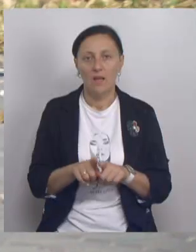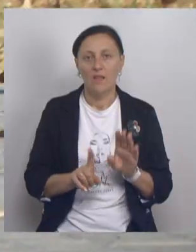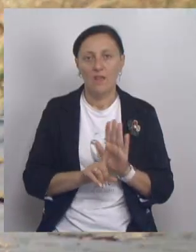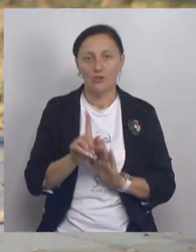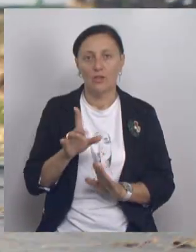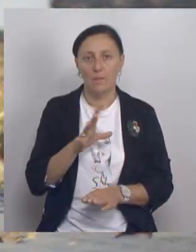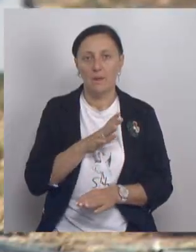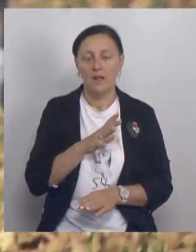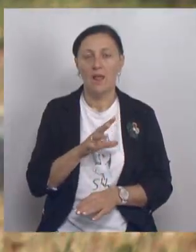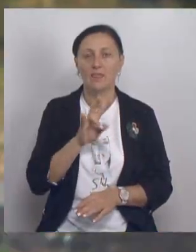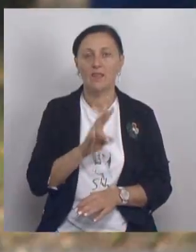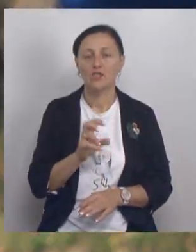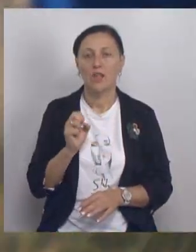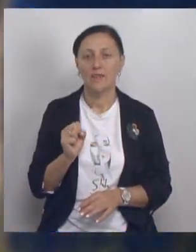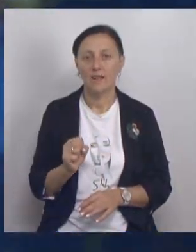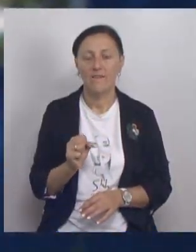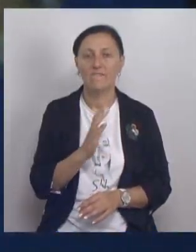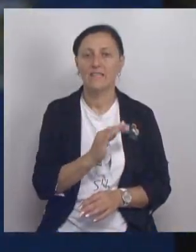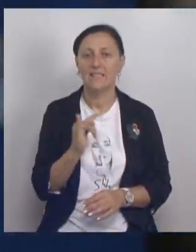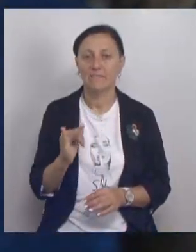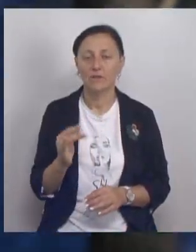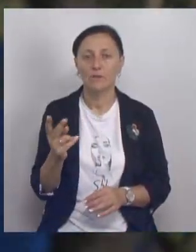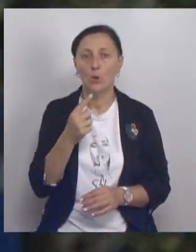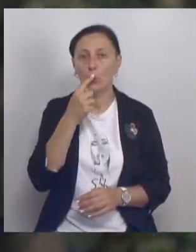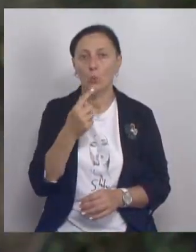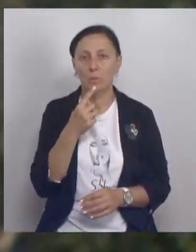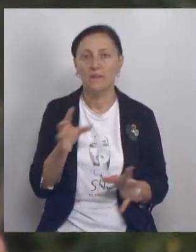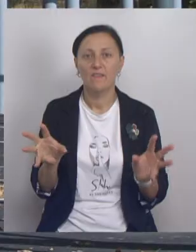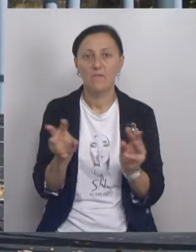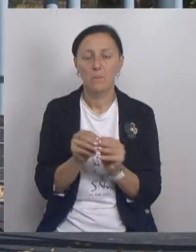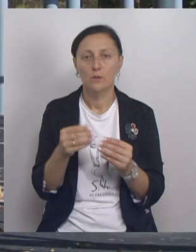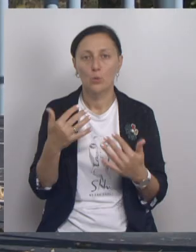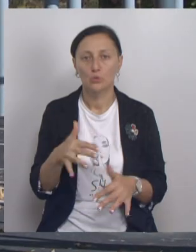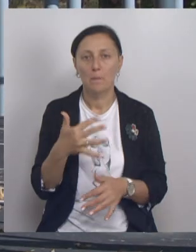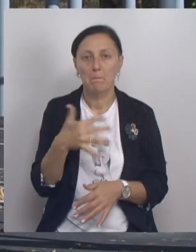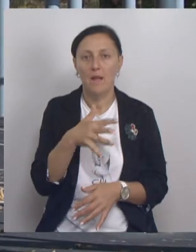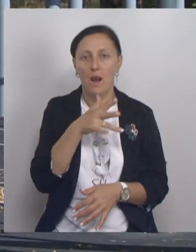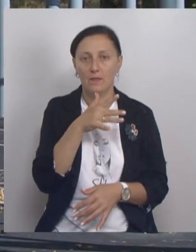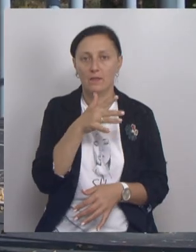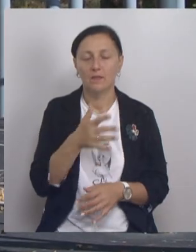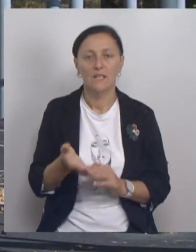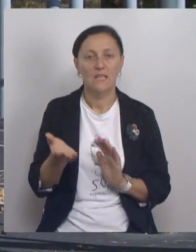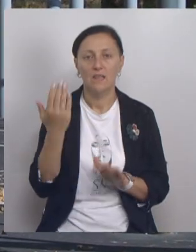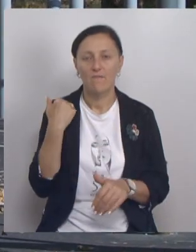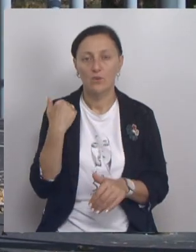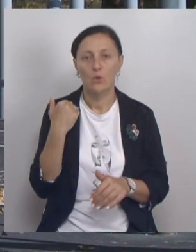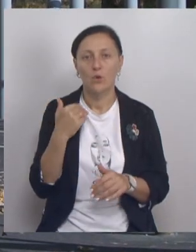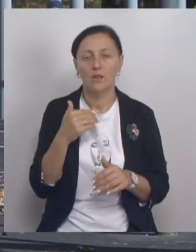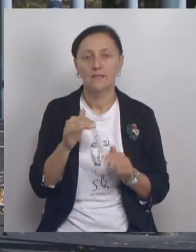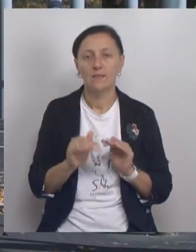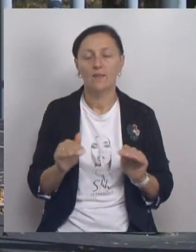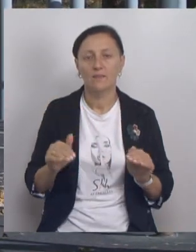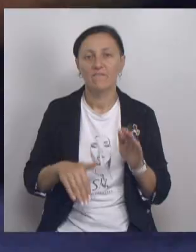было. Надежда Андреевна и Владимир Иванович из Губкина вместе более полувека. Давно вылетели из семейного гнезда